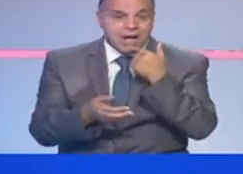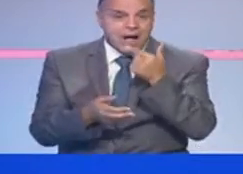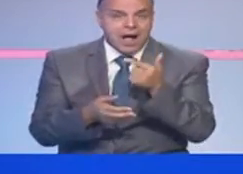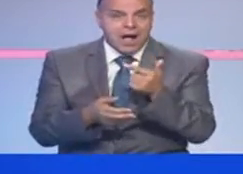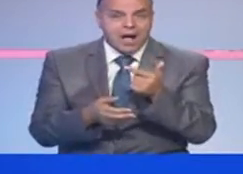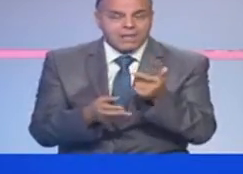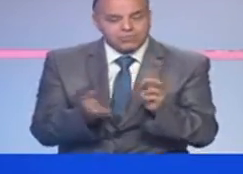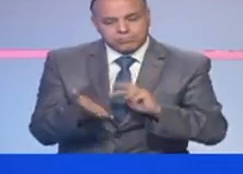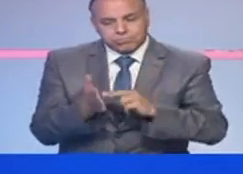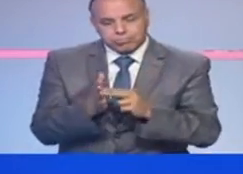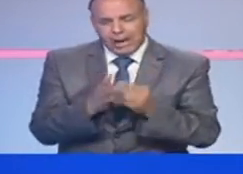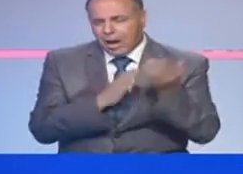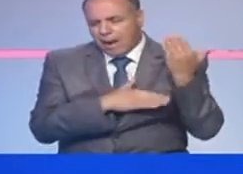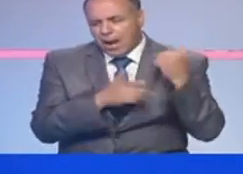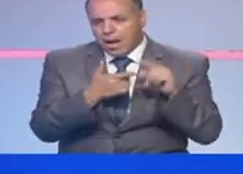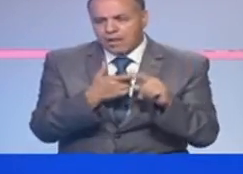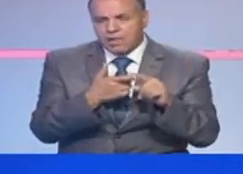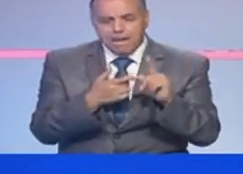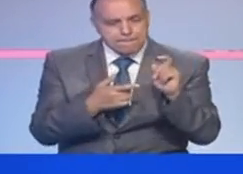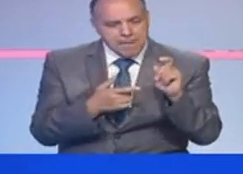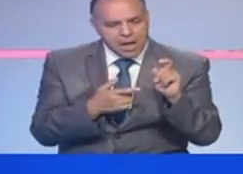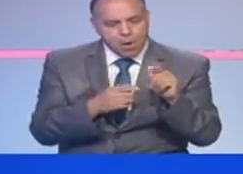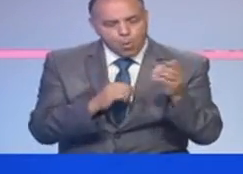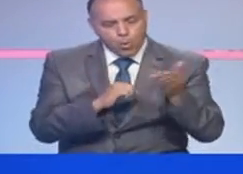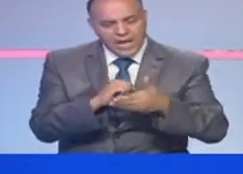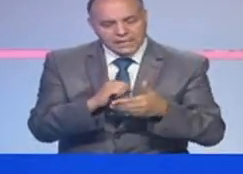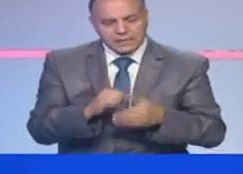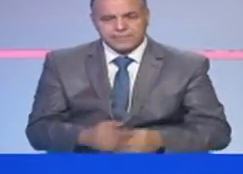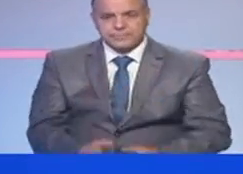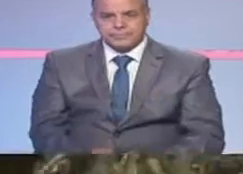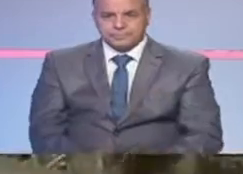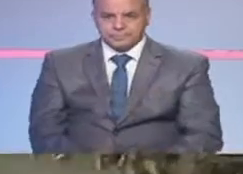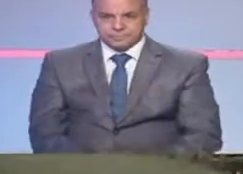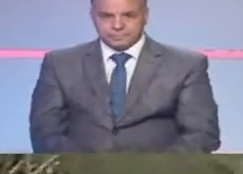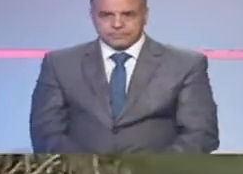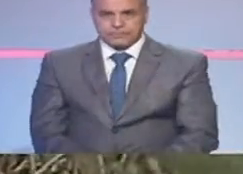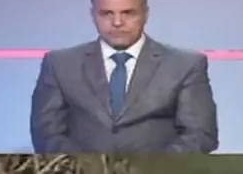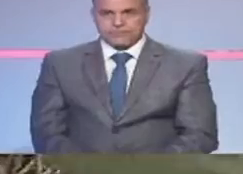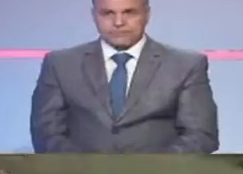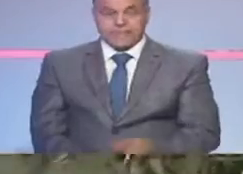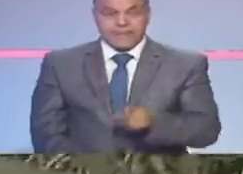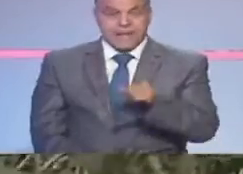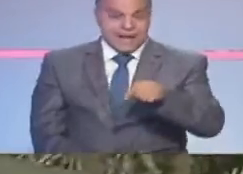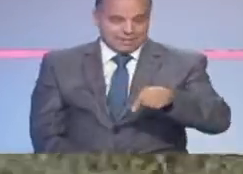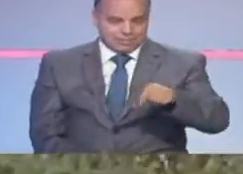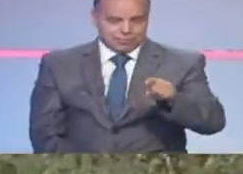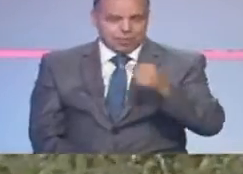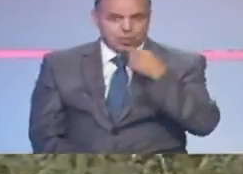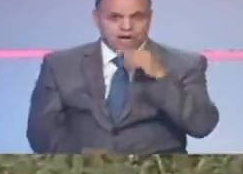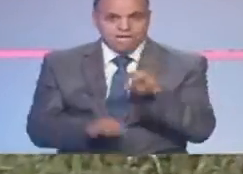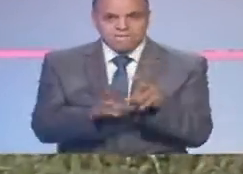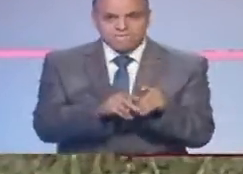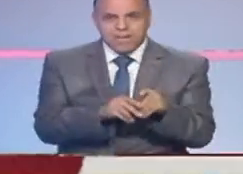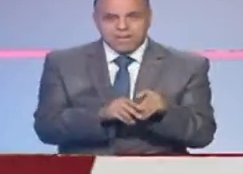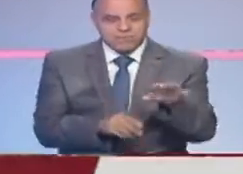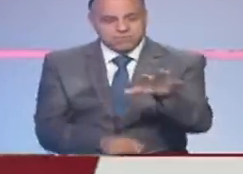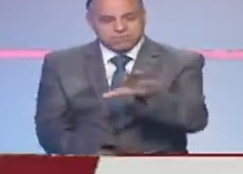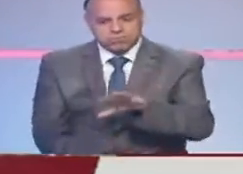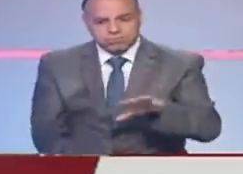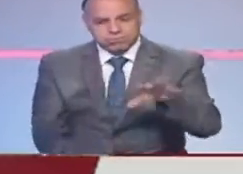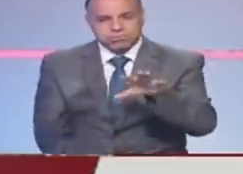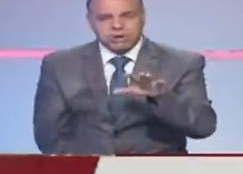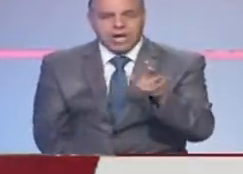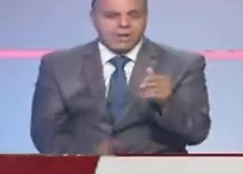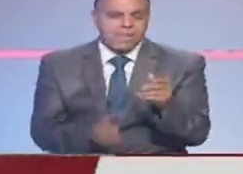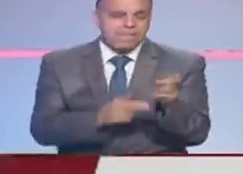على الوسائل التقليديه في الراي والحصاد شرعت هذه الايام بعض العائلات بالمنطقه الفلاحيه بين